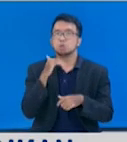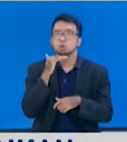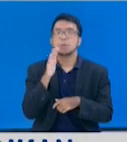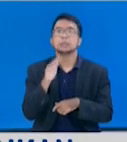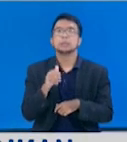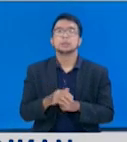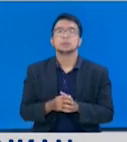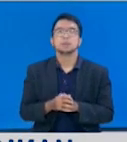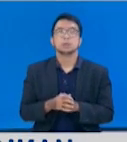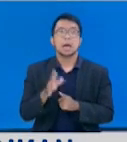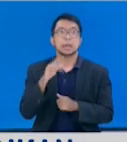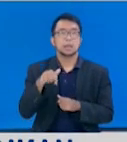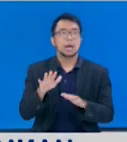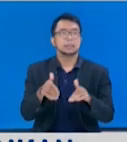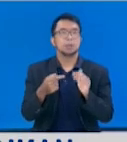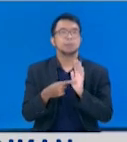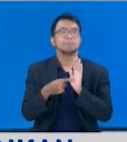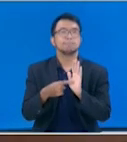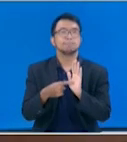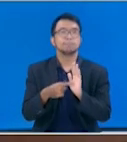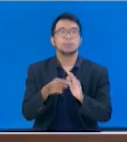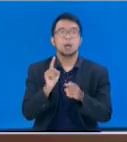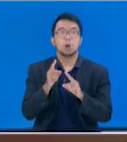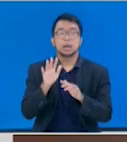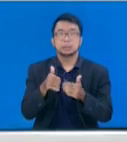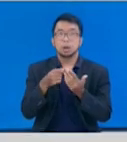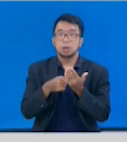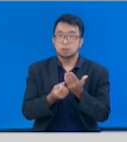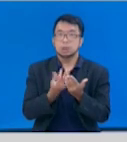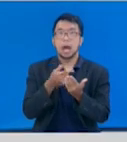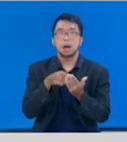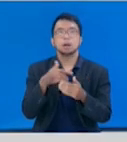hasilnya, baru nanti bisa dilakukan penyelidikan lebih lanjut oleh pihak Polres Metro Jakarta Pusat.